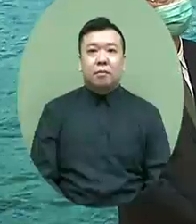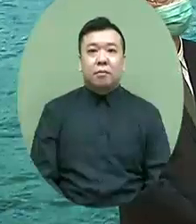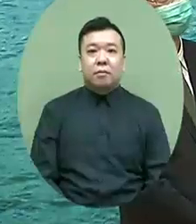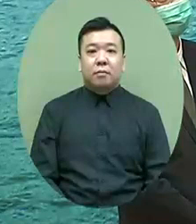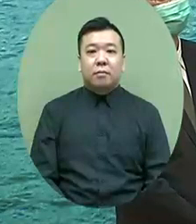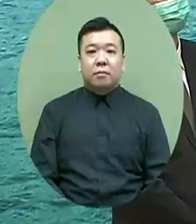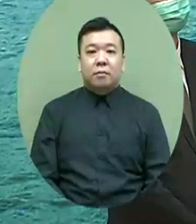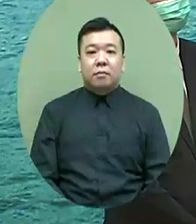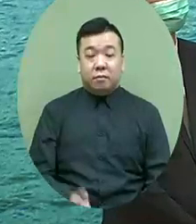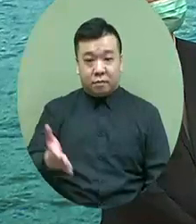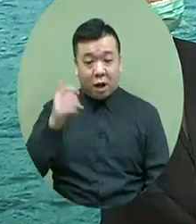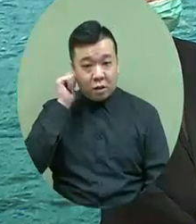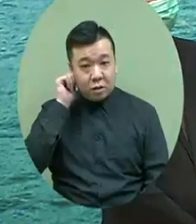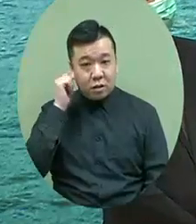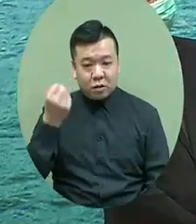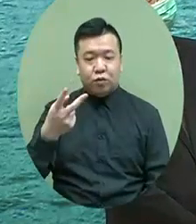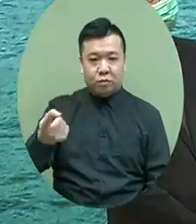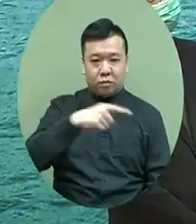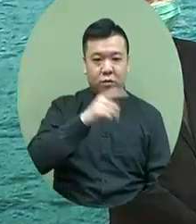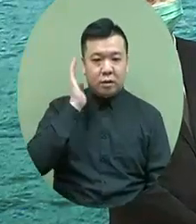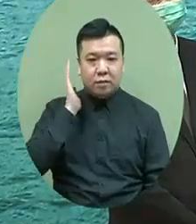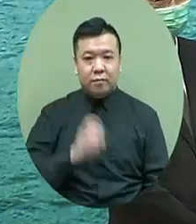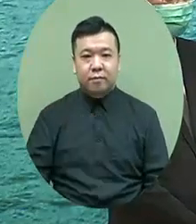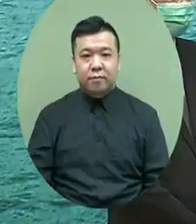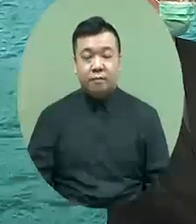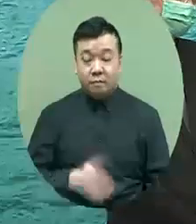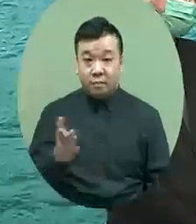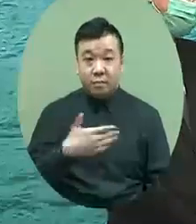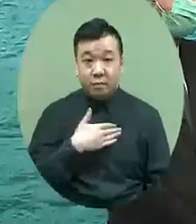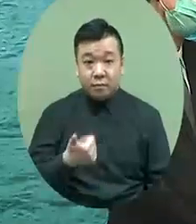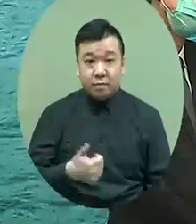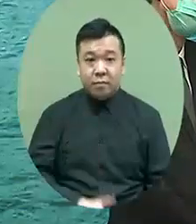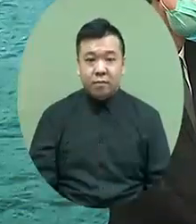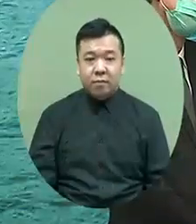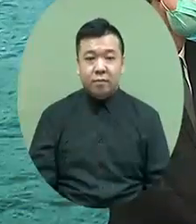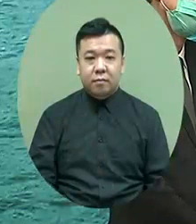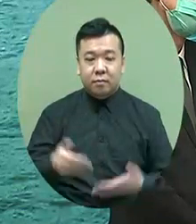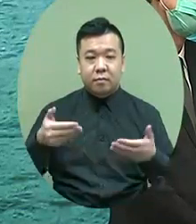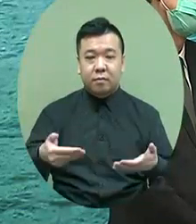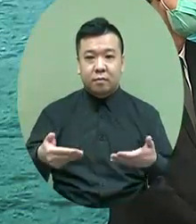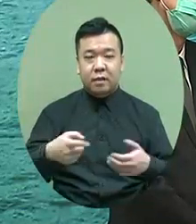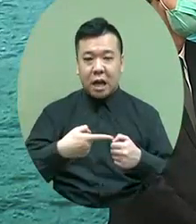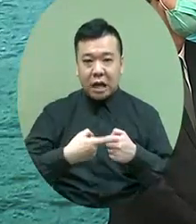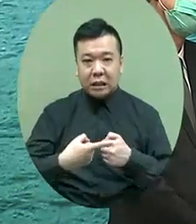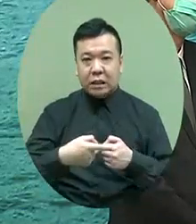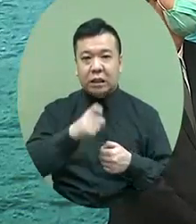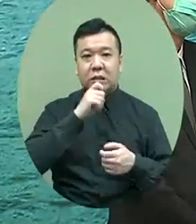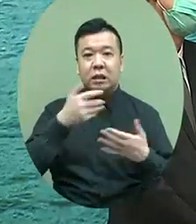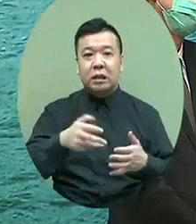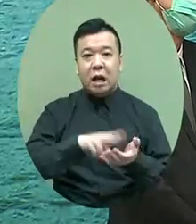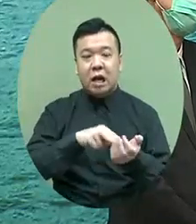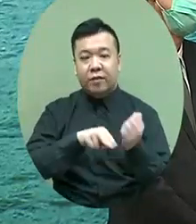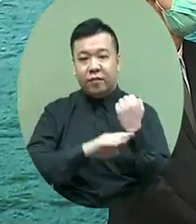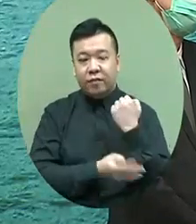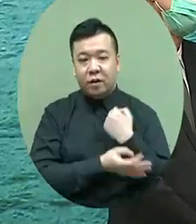跟住前邊呢位女士，跟住後邊嗰位男士。 兩位好啊，商台嘅。首先咧，即係今次咧都係第一